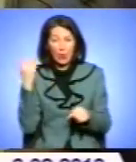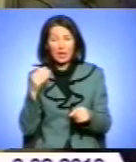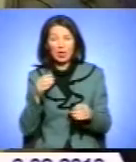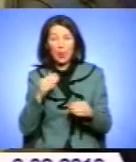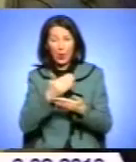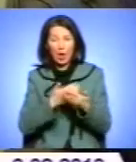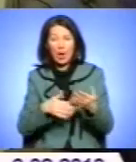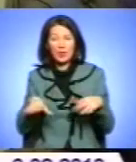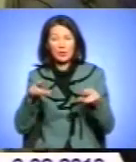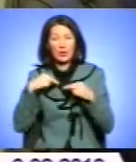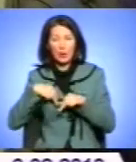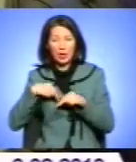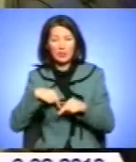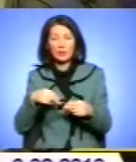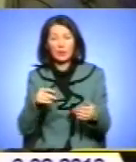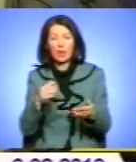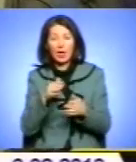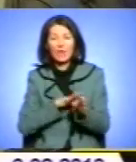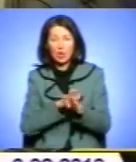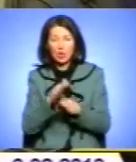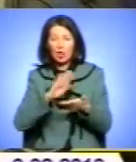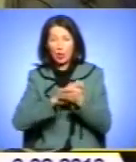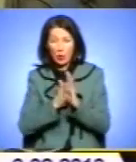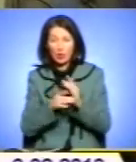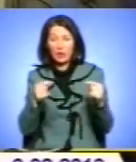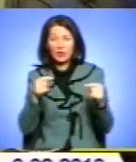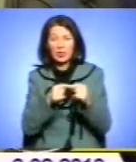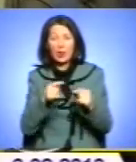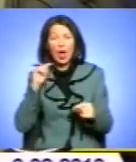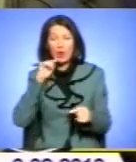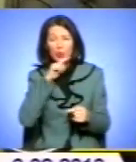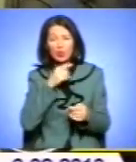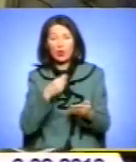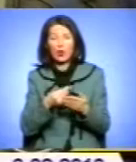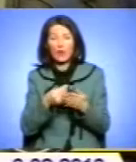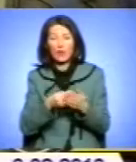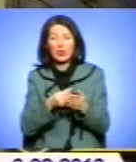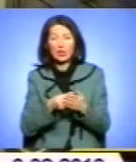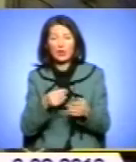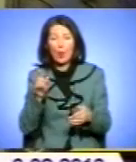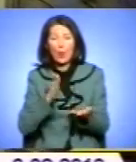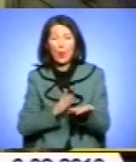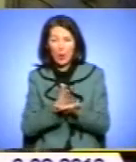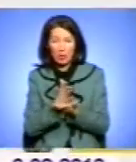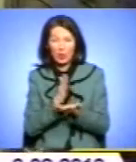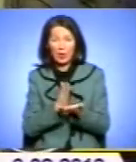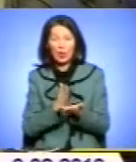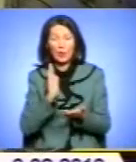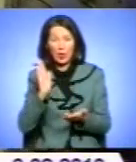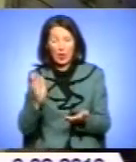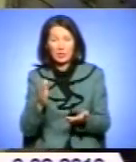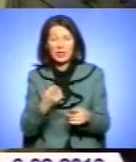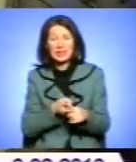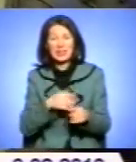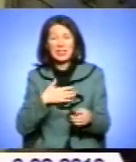наших домовленостей, визначених меморандумом про економічну та фінансову політику, досягнуто значного прогресу. Я вважаю, що це наш спільний успіх. При цьому усі